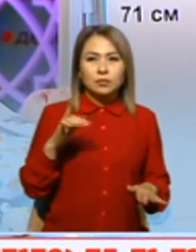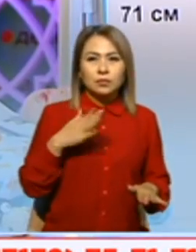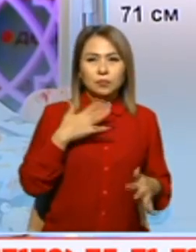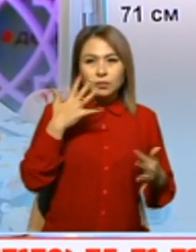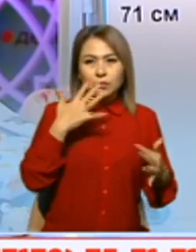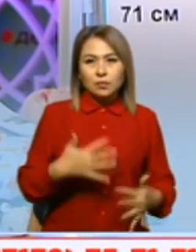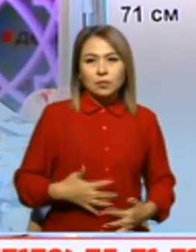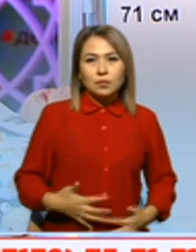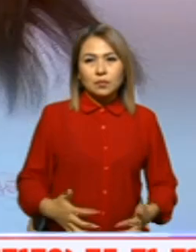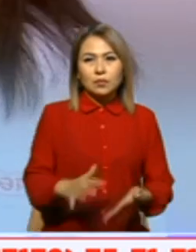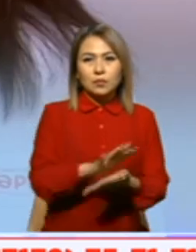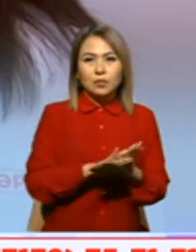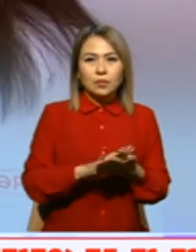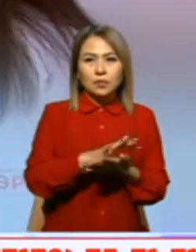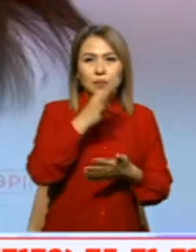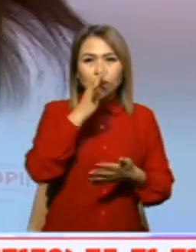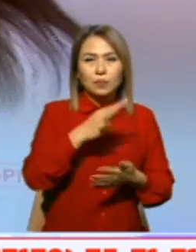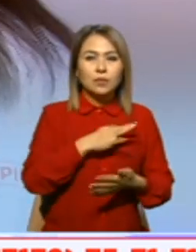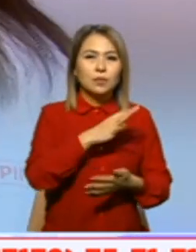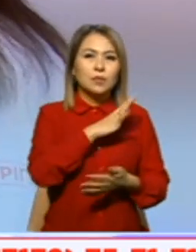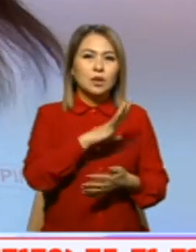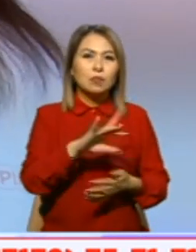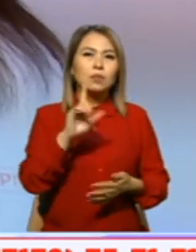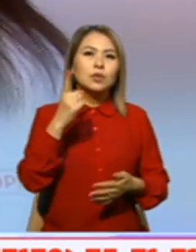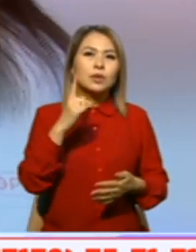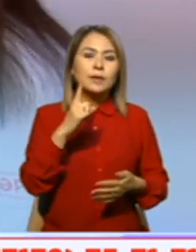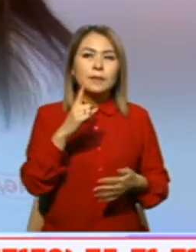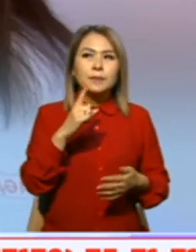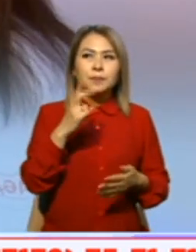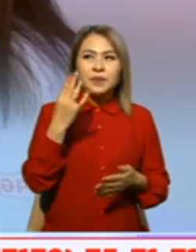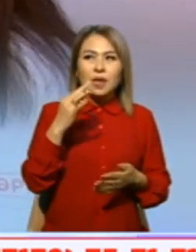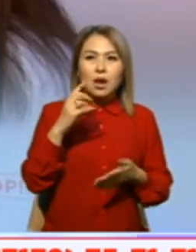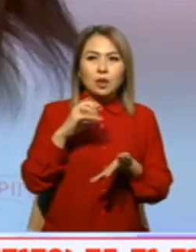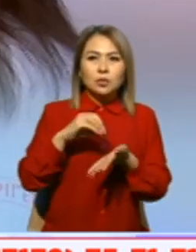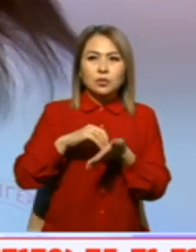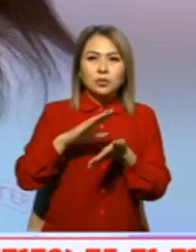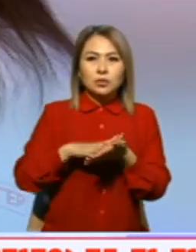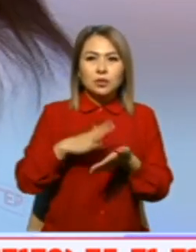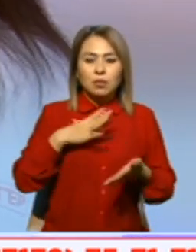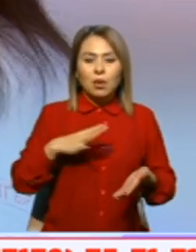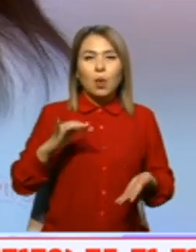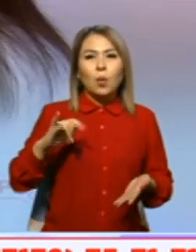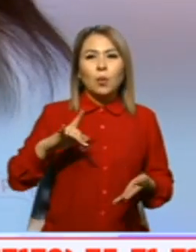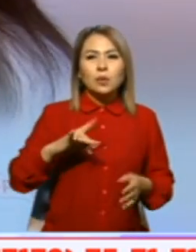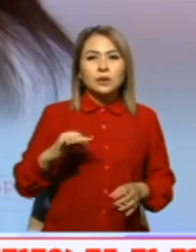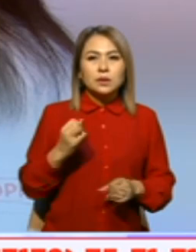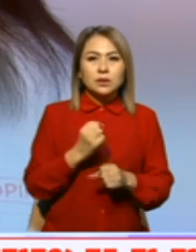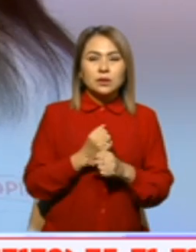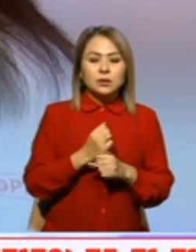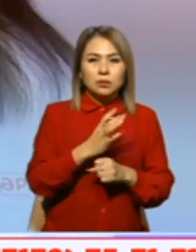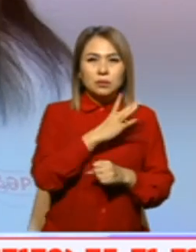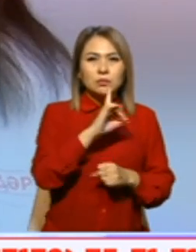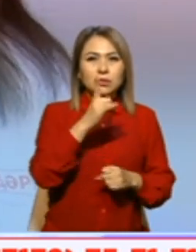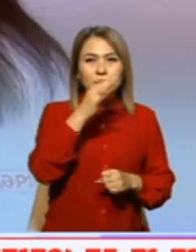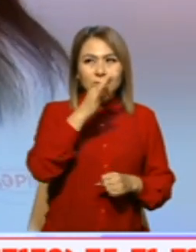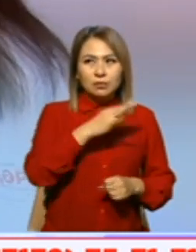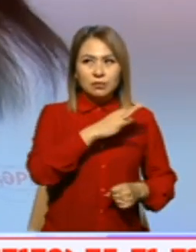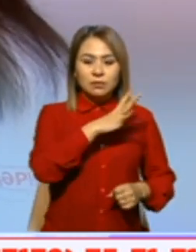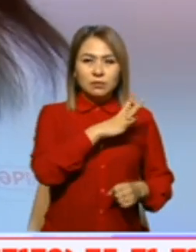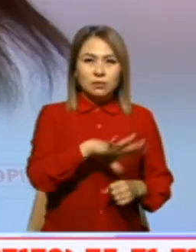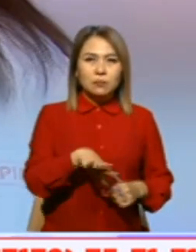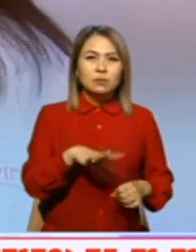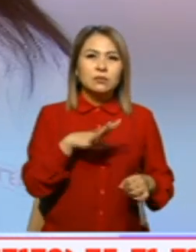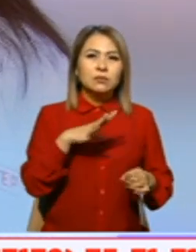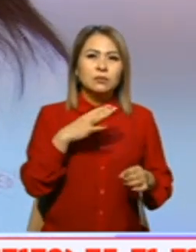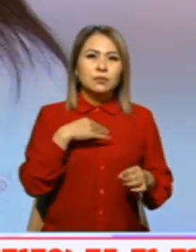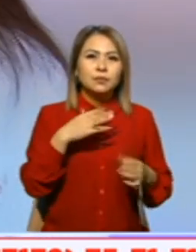ауыр кезде маған осылай неге айтпады, неге осылай диагноз қойылмады, маған өже жасалынды ой, неге осылай айтпады, осылай айтқанда